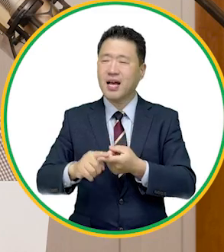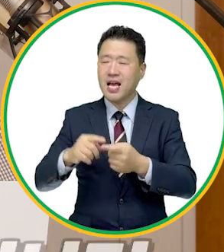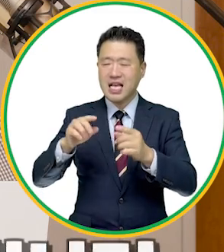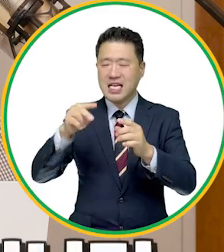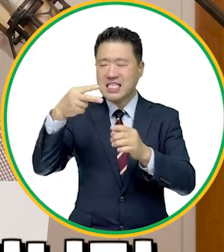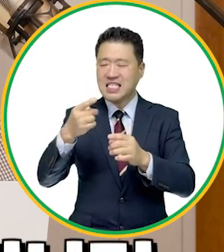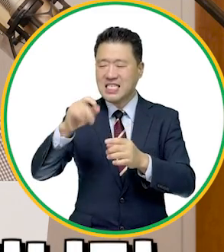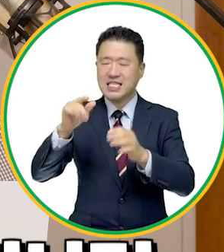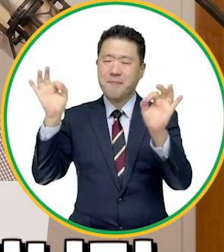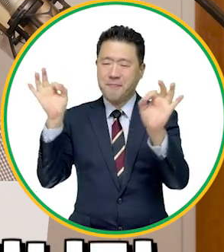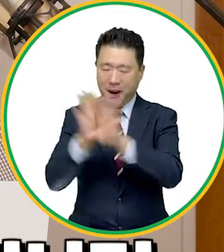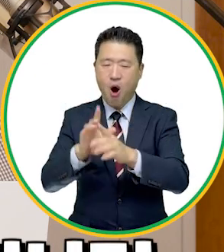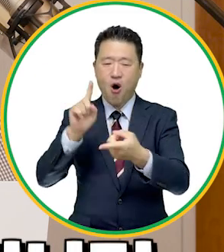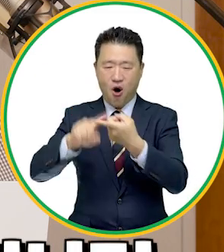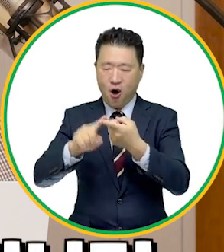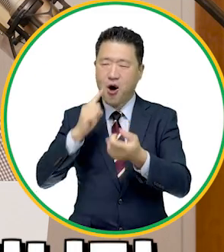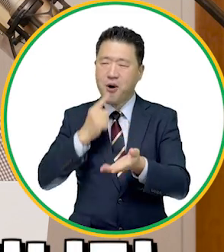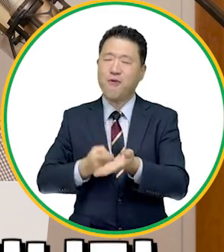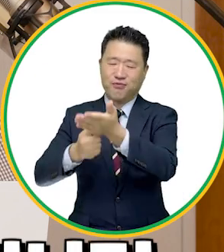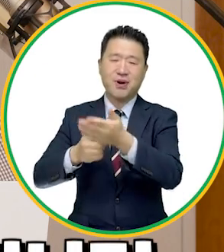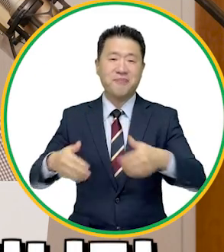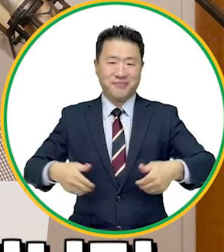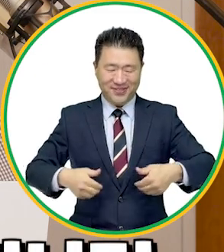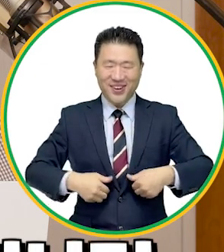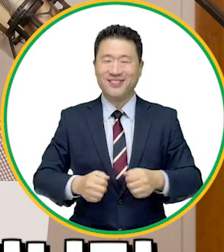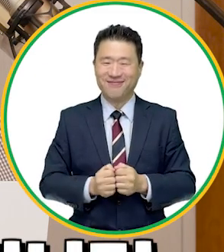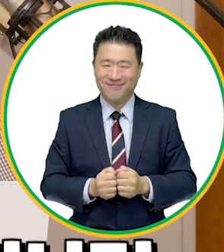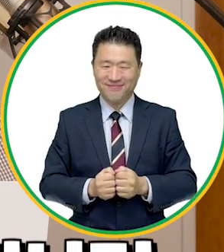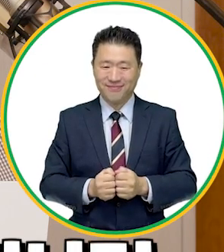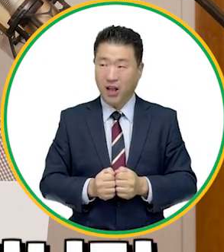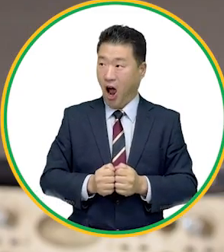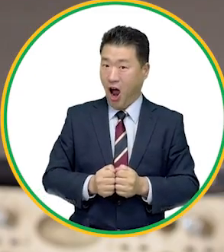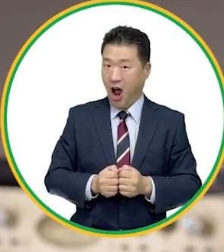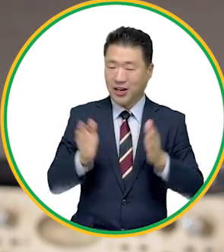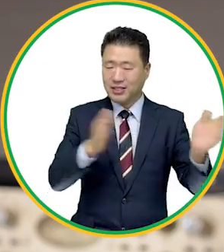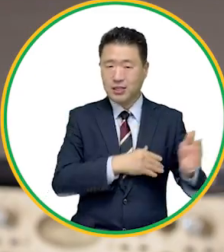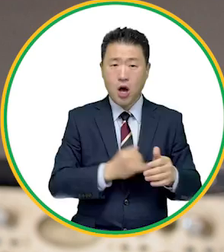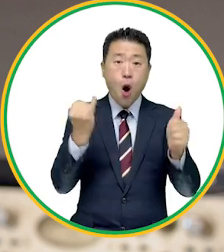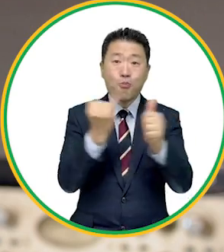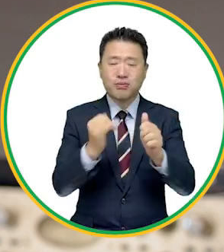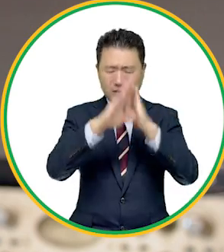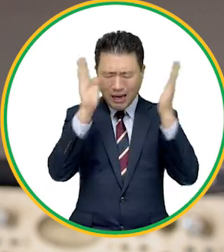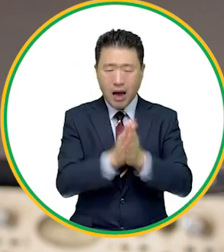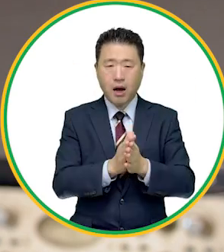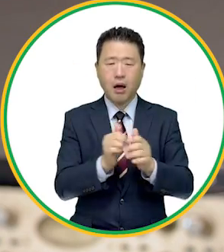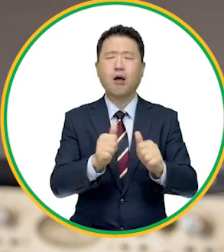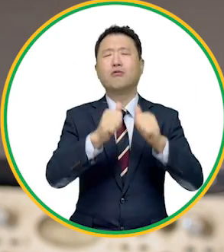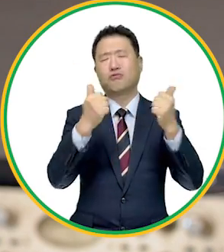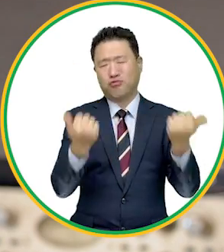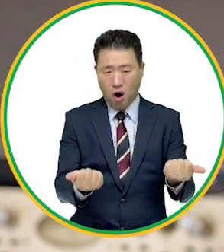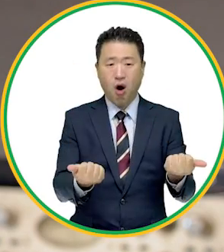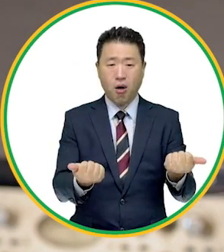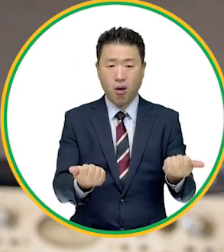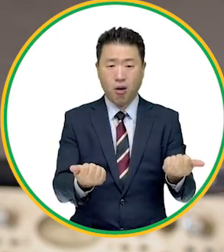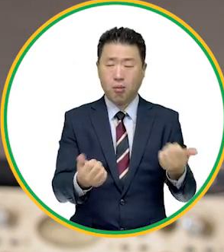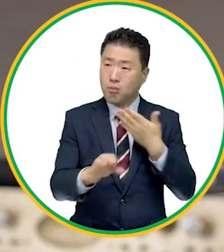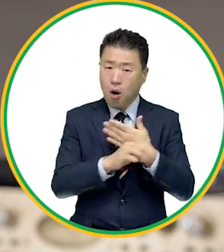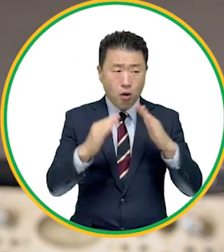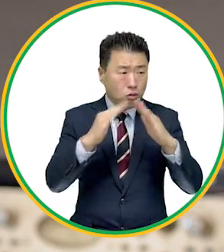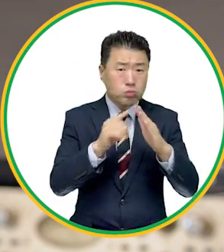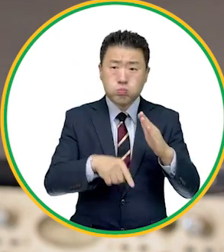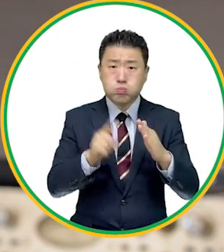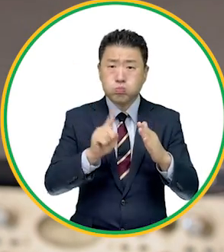관련 등기 말소 절차를 문의해 주시면 됩니다. 자, 그럼 마지막으로 부부가 모두